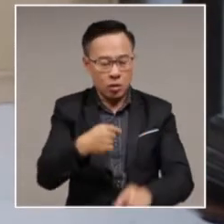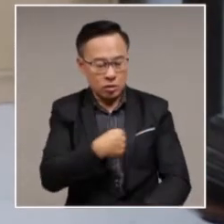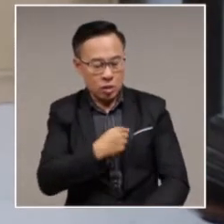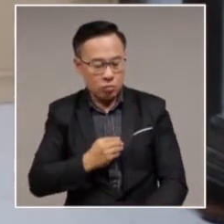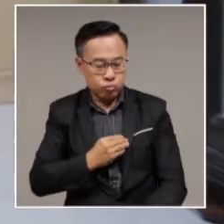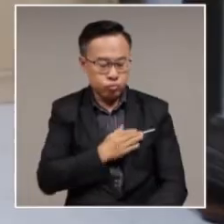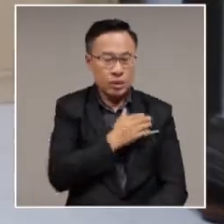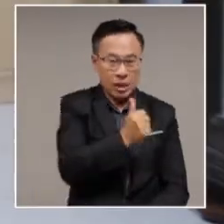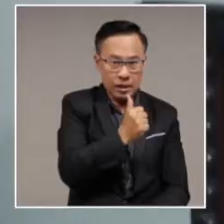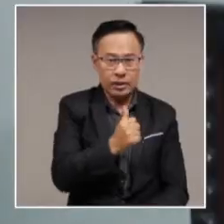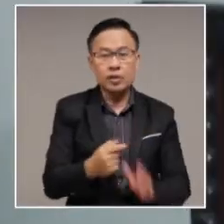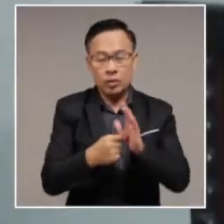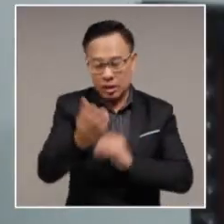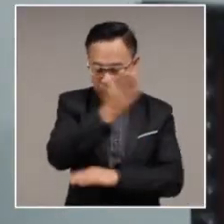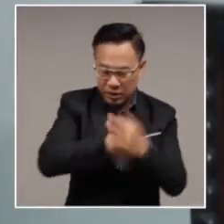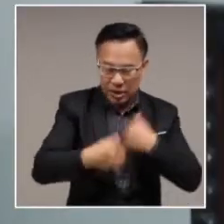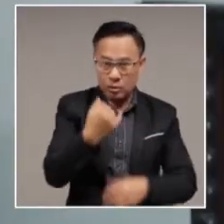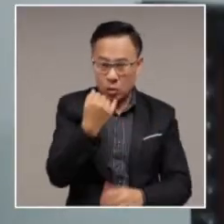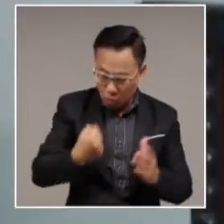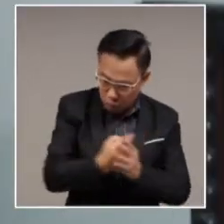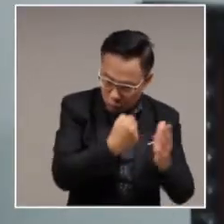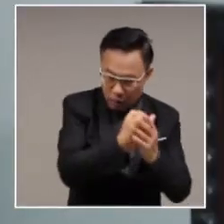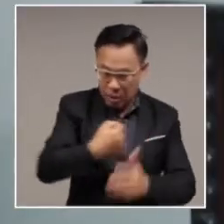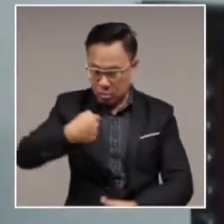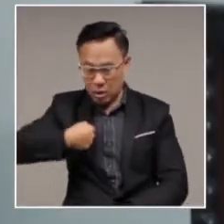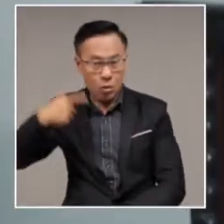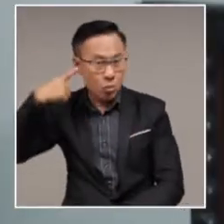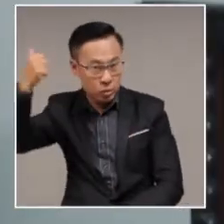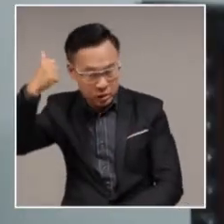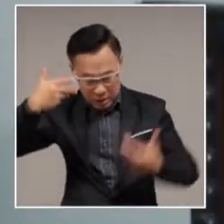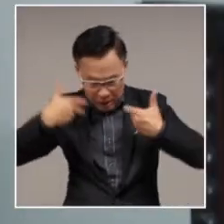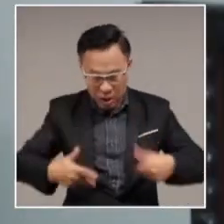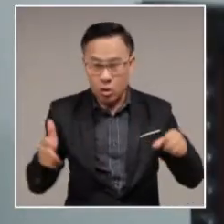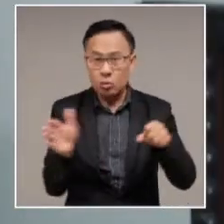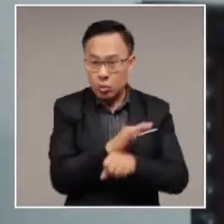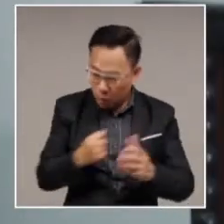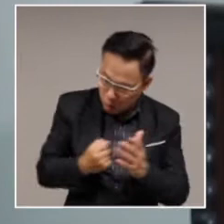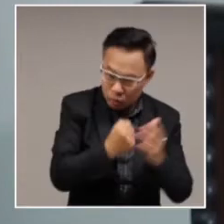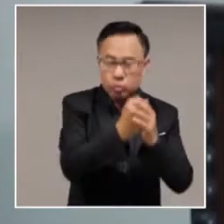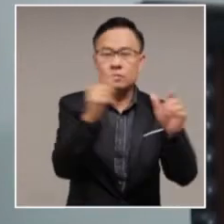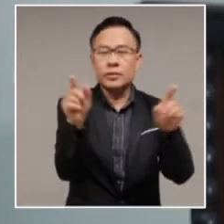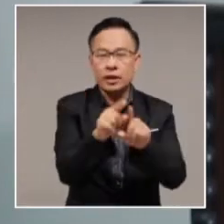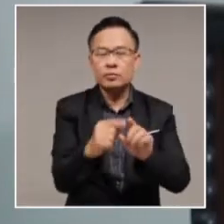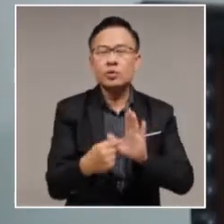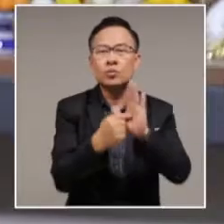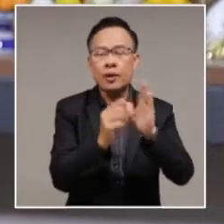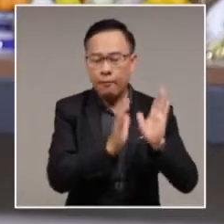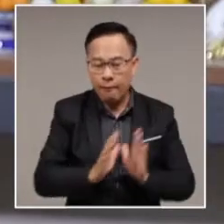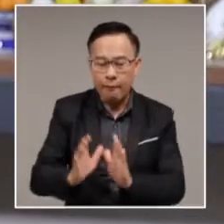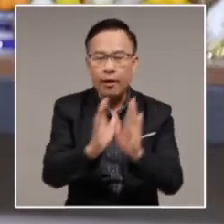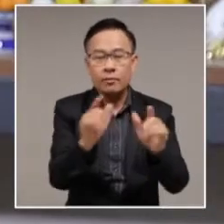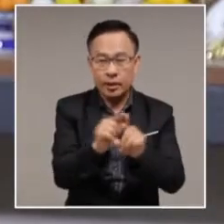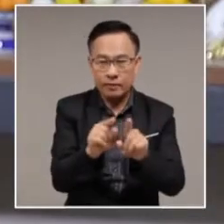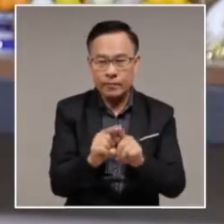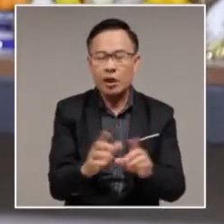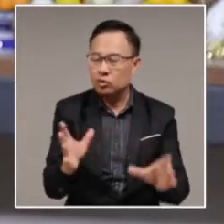อสู้ต่อเอ๊ะฉันยังมีครบนี่ทำไมฉันจะไม่สู้ล่ะอย่างเงี้ยค่ะ มันเหมือนคล้ายๆ